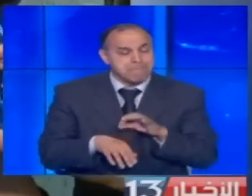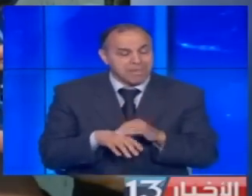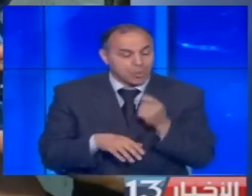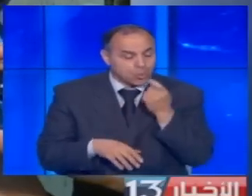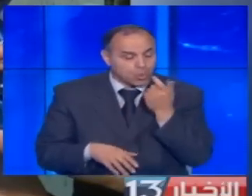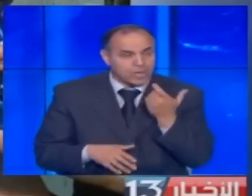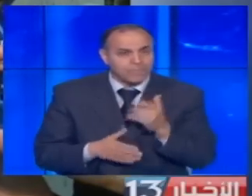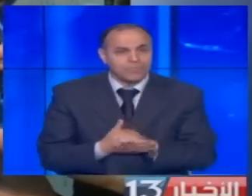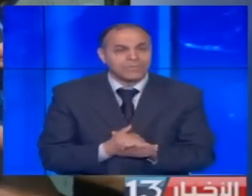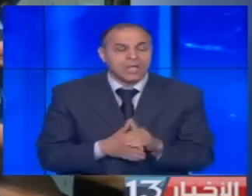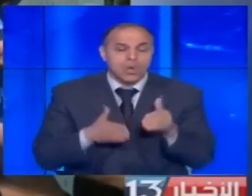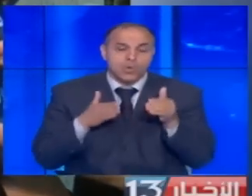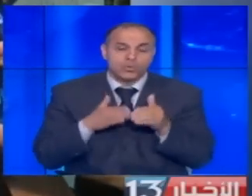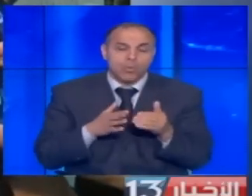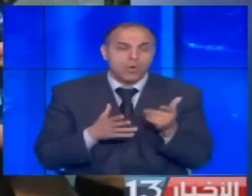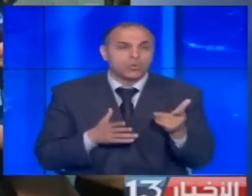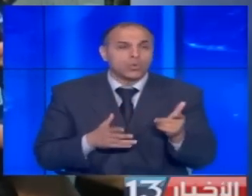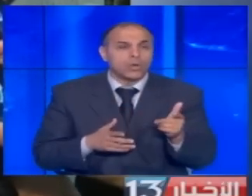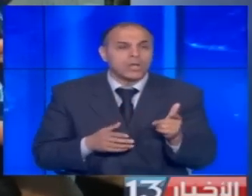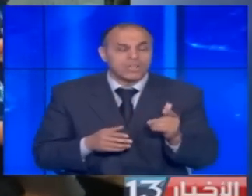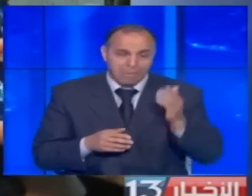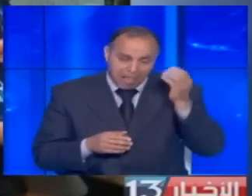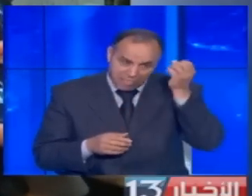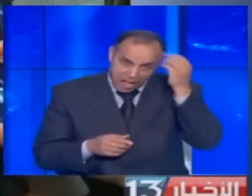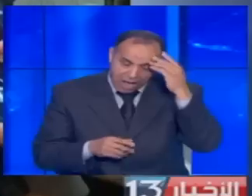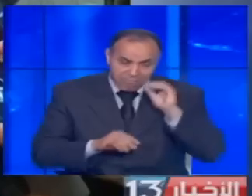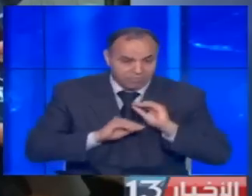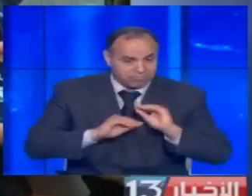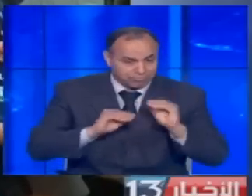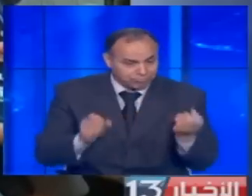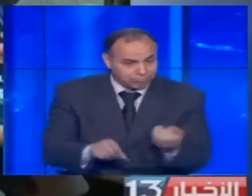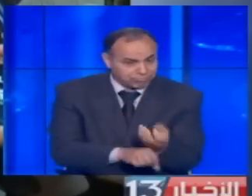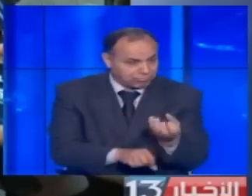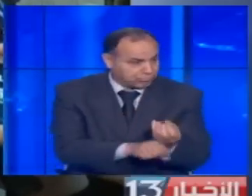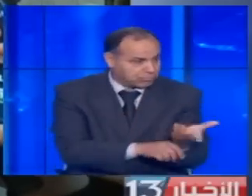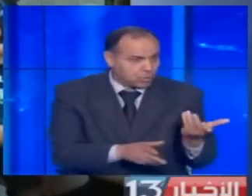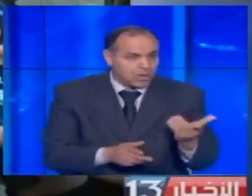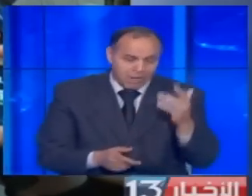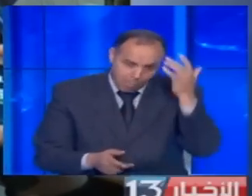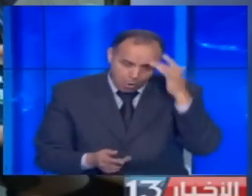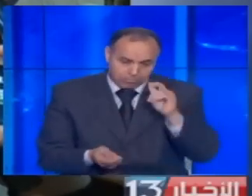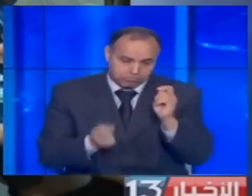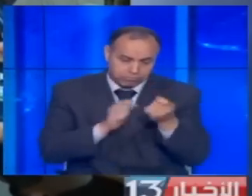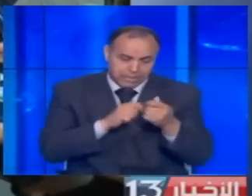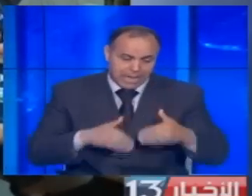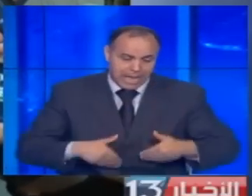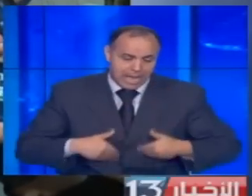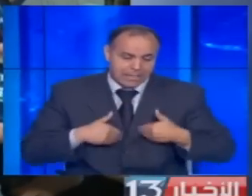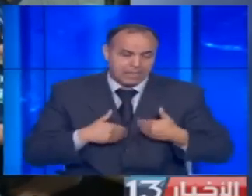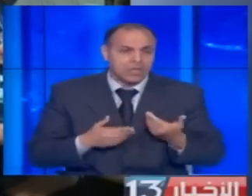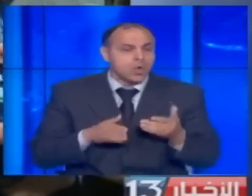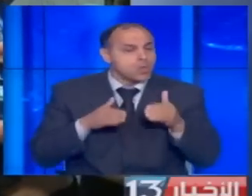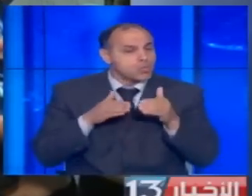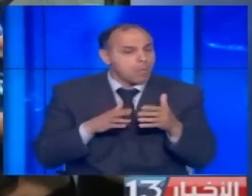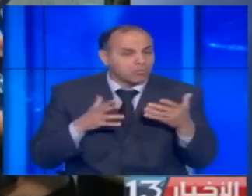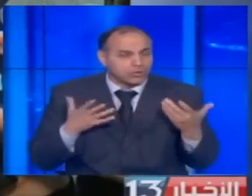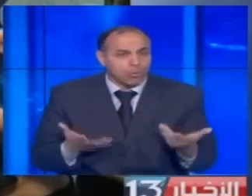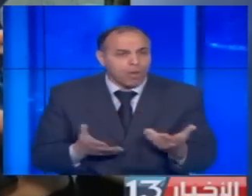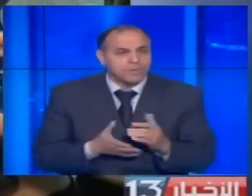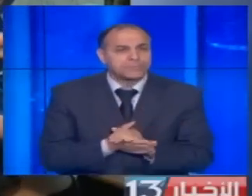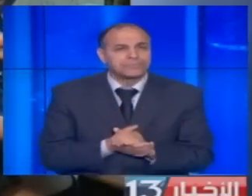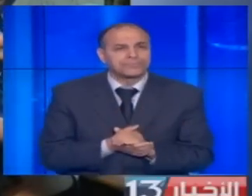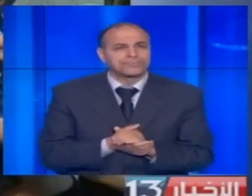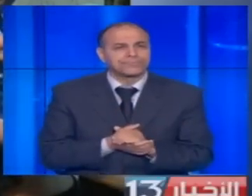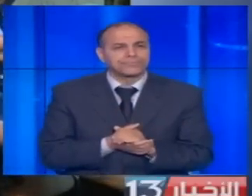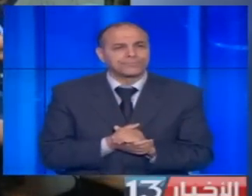وهذا يتطلب ان يكون اللي تتطلب انه يكون تغيير يتطلب ان يكون